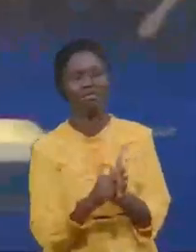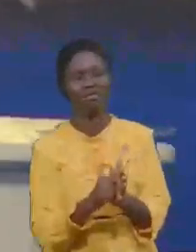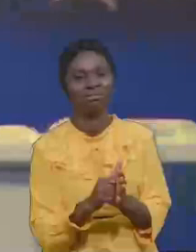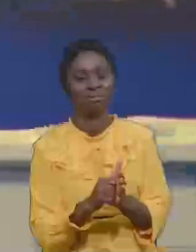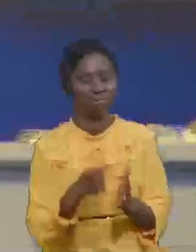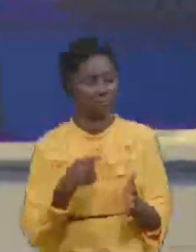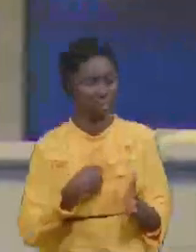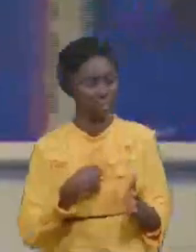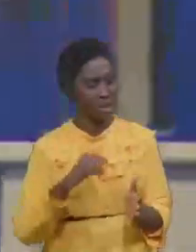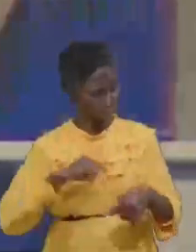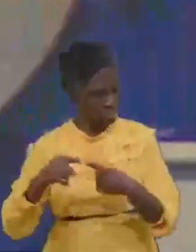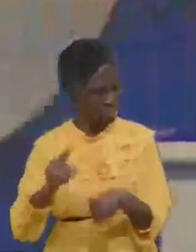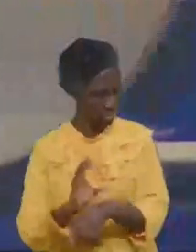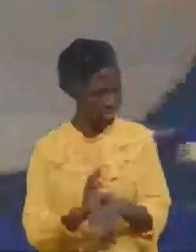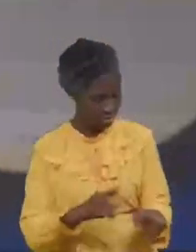à l'église déjà.